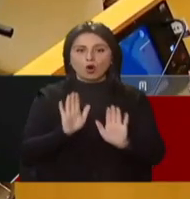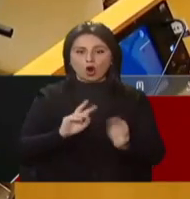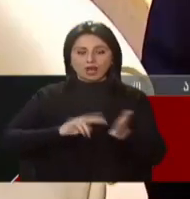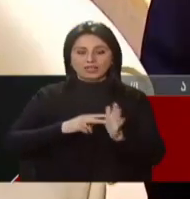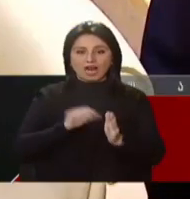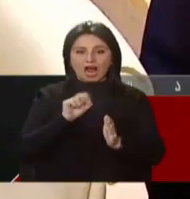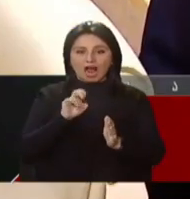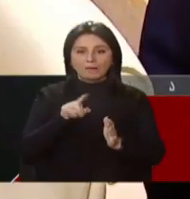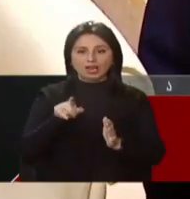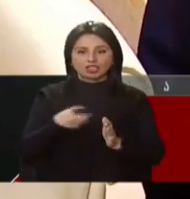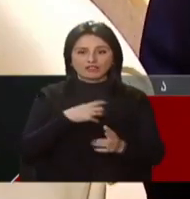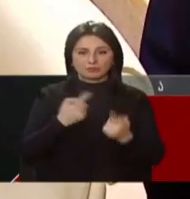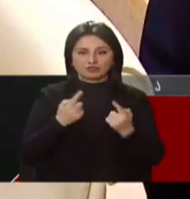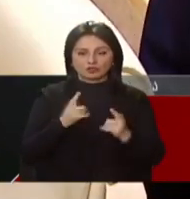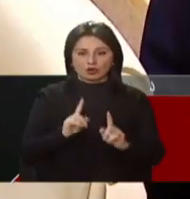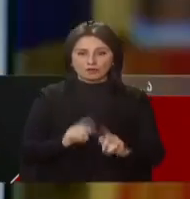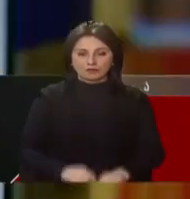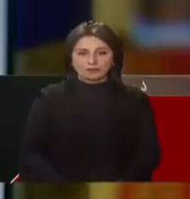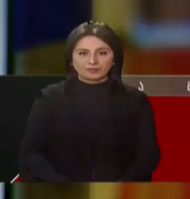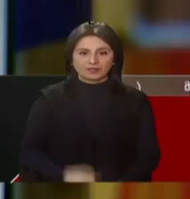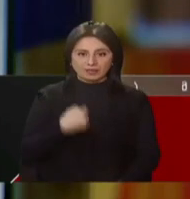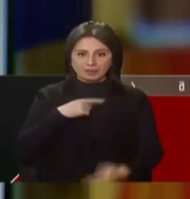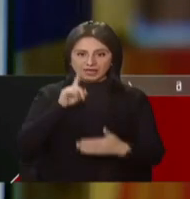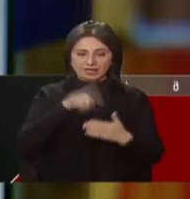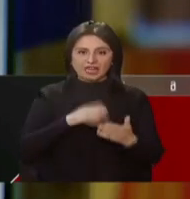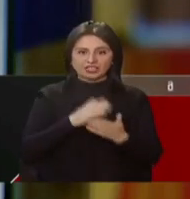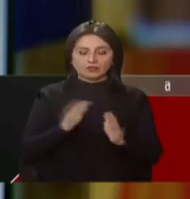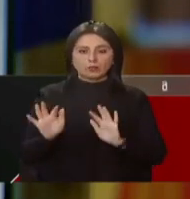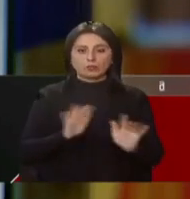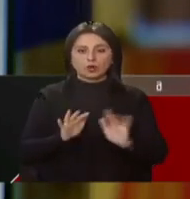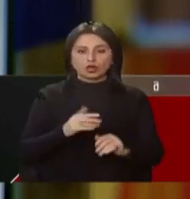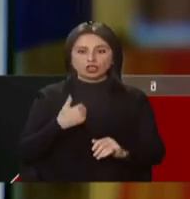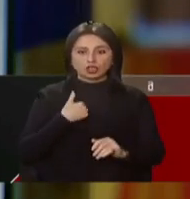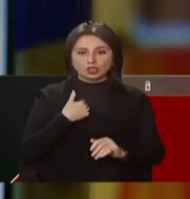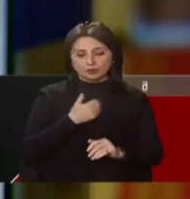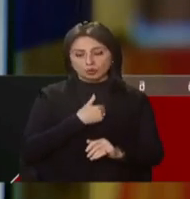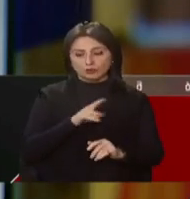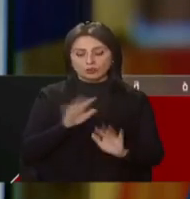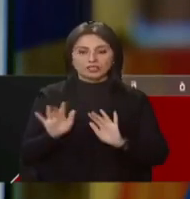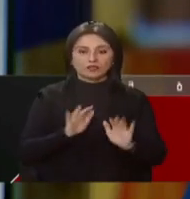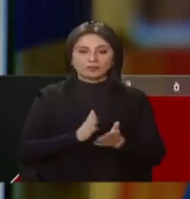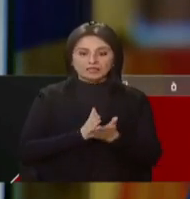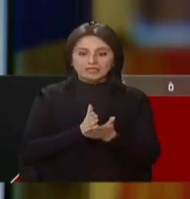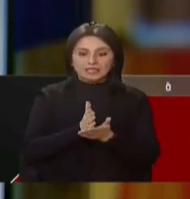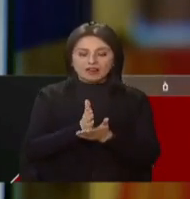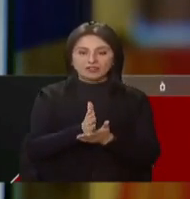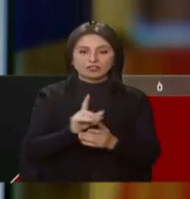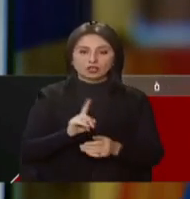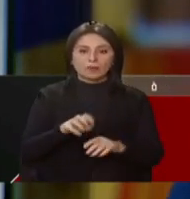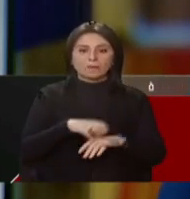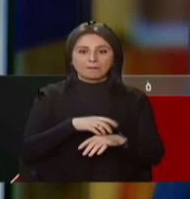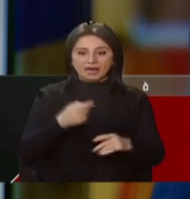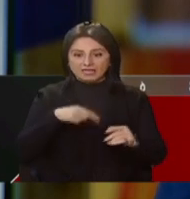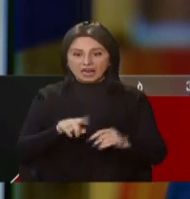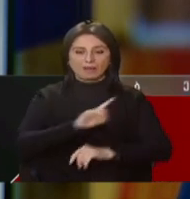სტრატეგია აღმაშენებლისთვის არის მნიშვნელოვანი. Mă darțpunebuli varo procesi, ce mi survoli a fost procesi, cavide si se, cavide martosum parte, cam